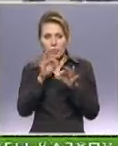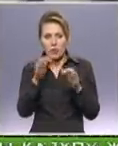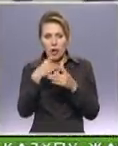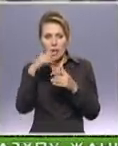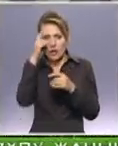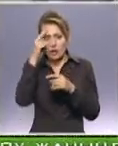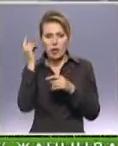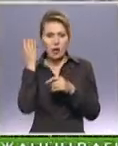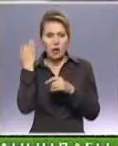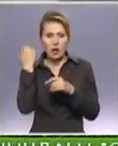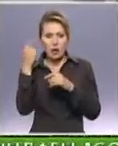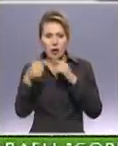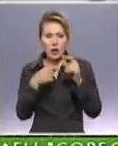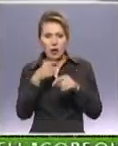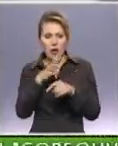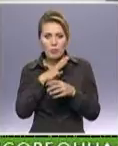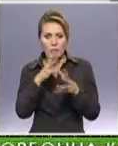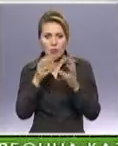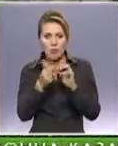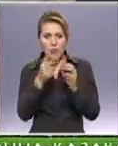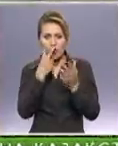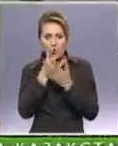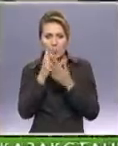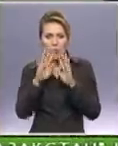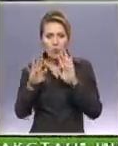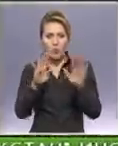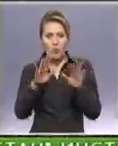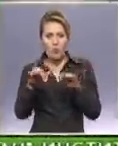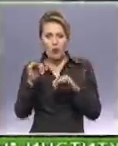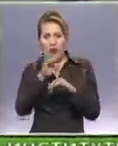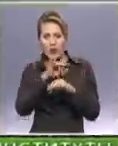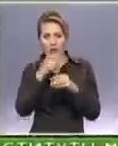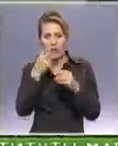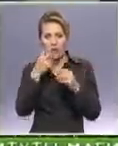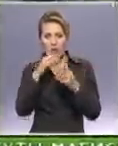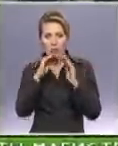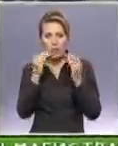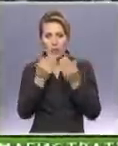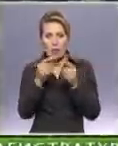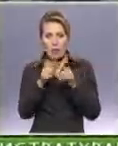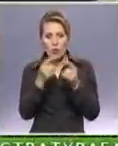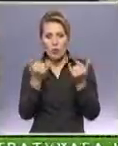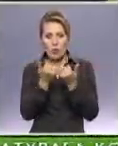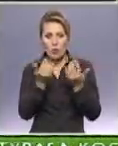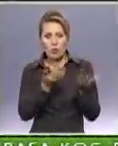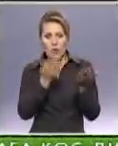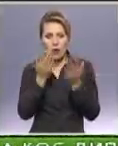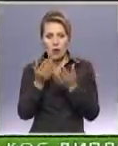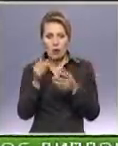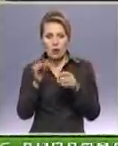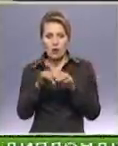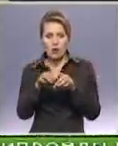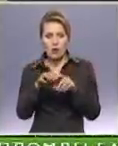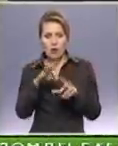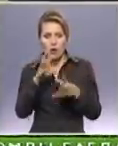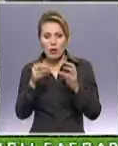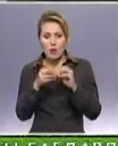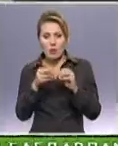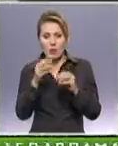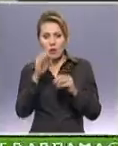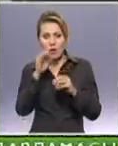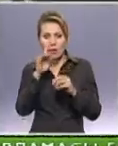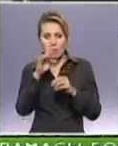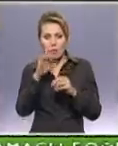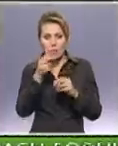Қазақтың кезіндегі керуен көшінен көріністер қойылды. Қазғатар тігілген ақордаларда қонақ күтіліп, саба-саба қымыз да сапырылды. Кимешек